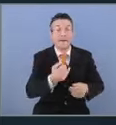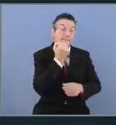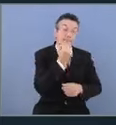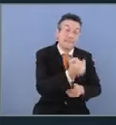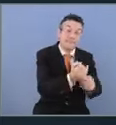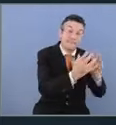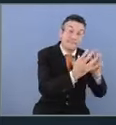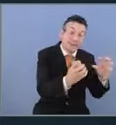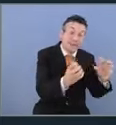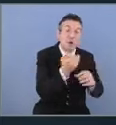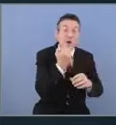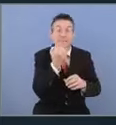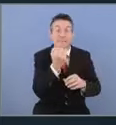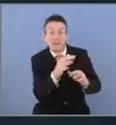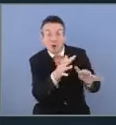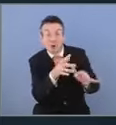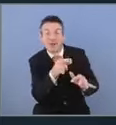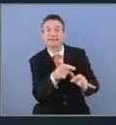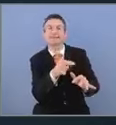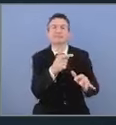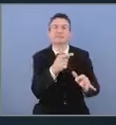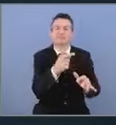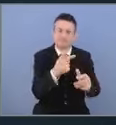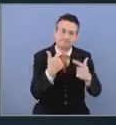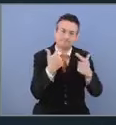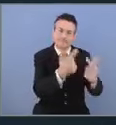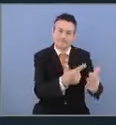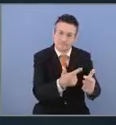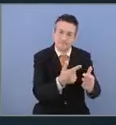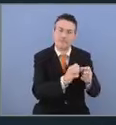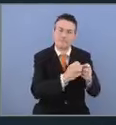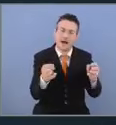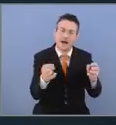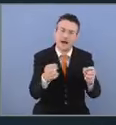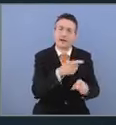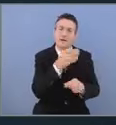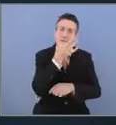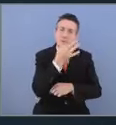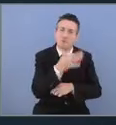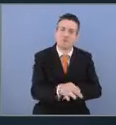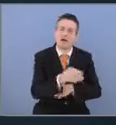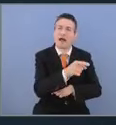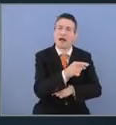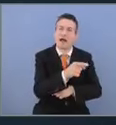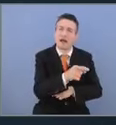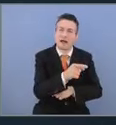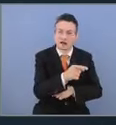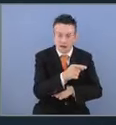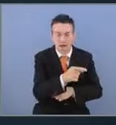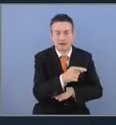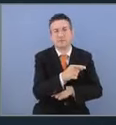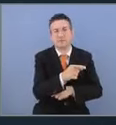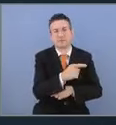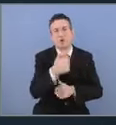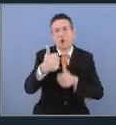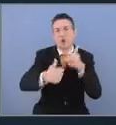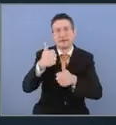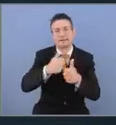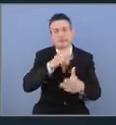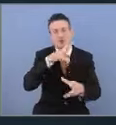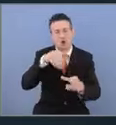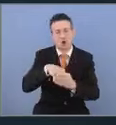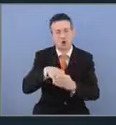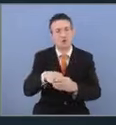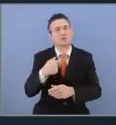quella cassetta di attrezzi che gli permette, diciamo, di stare su questa competizione. Io sono ottimista